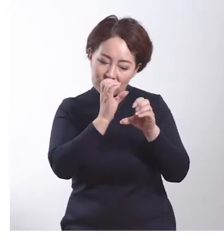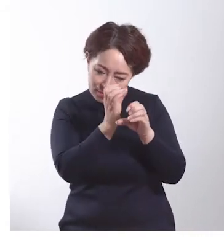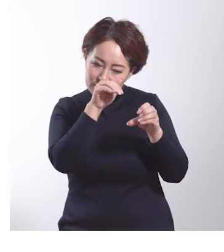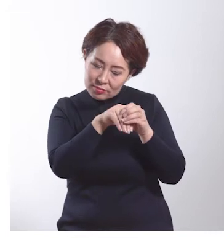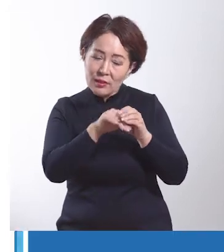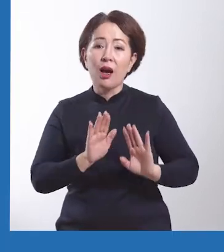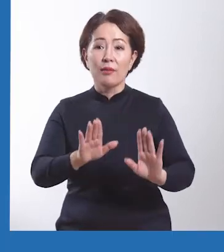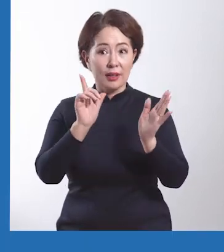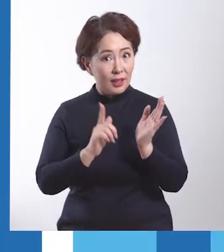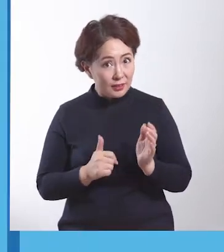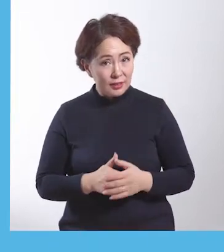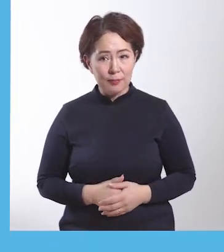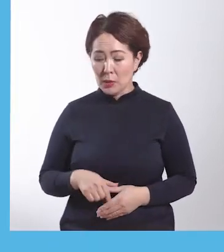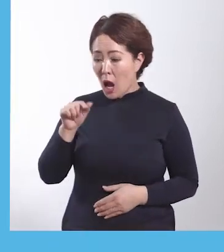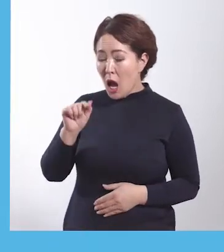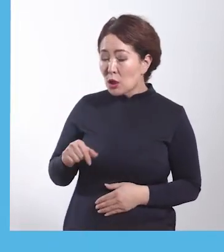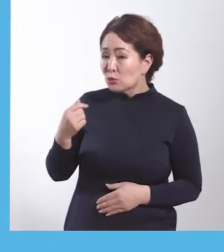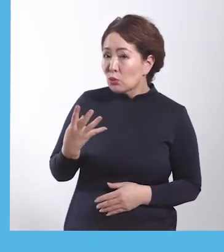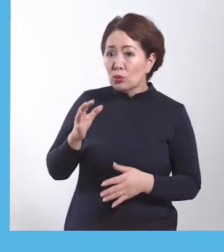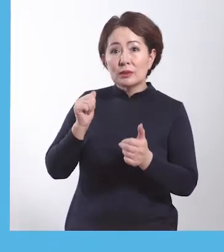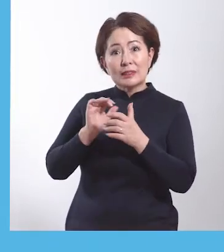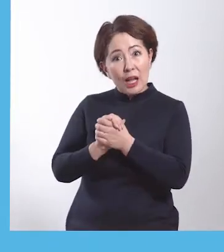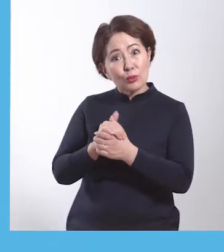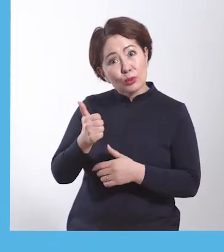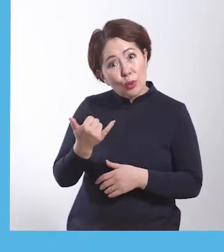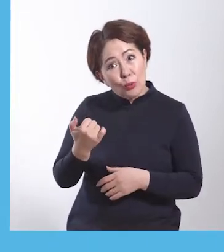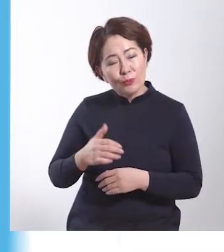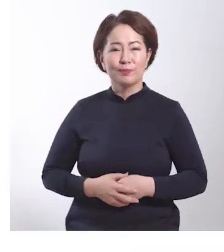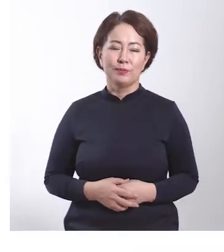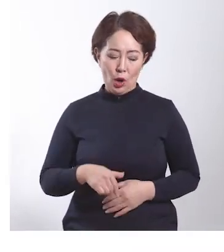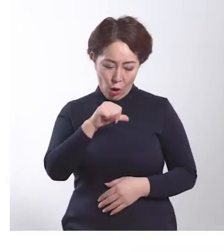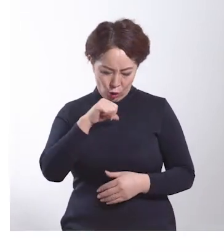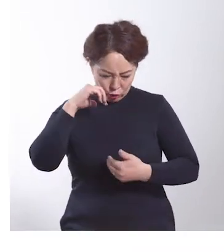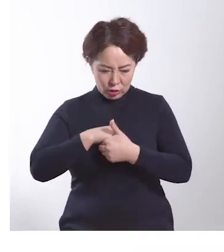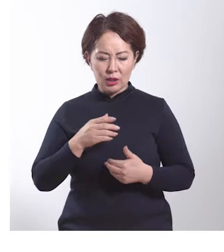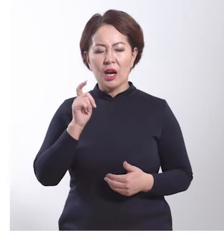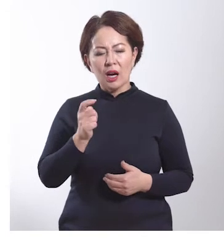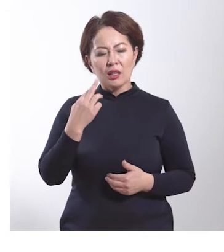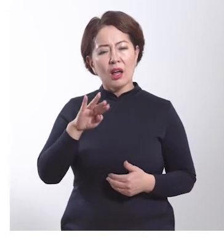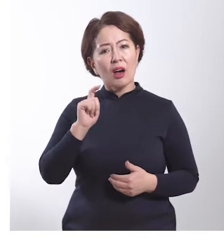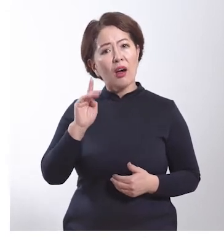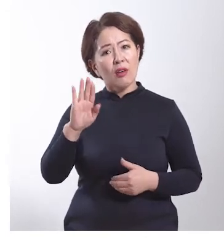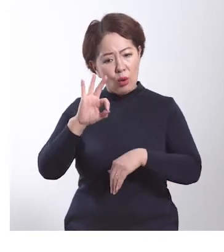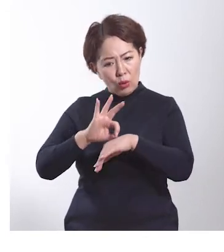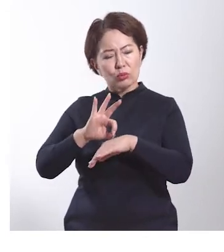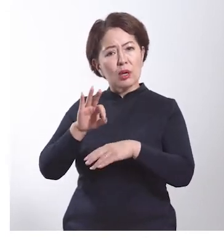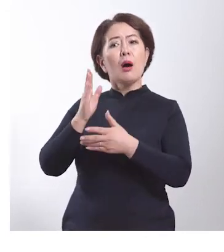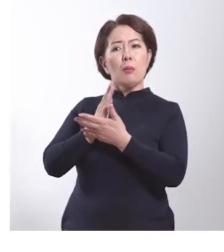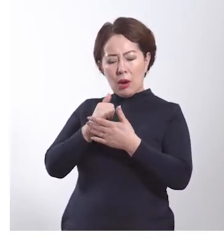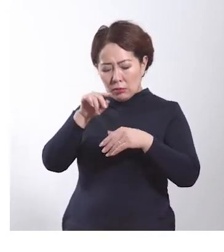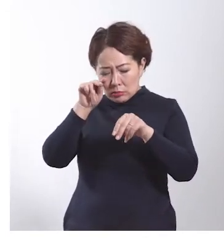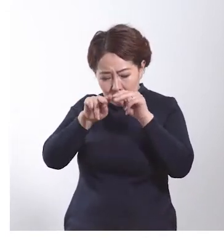зүйтэй. Энэ шинжилгээ хэр найдвартай вэ? Өөрийгөө ХДХВ-гийн халдвартай эсхэ